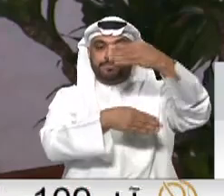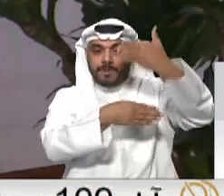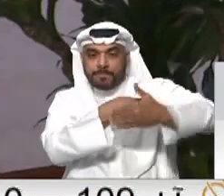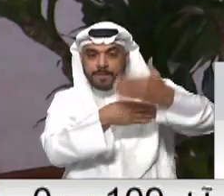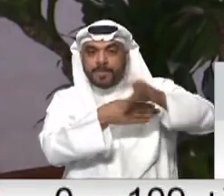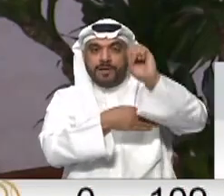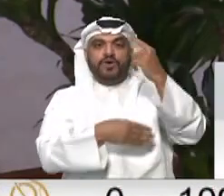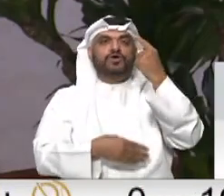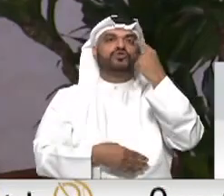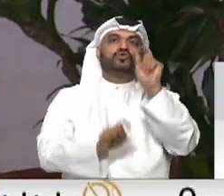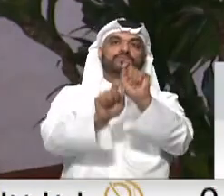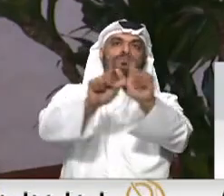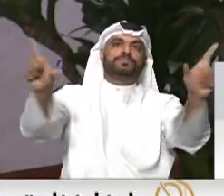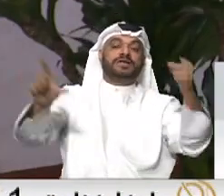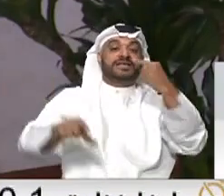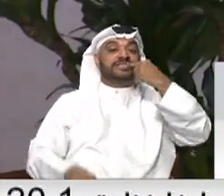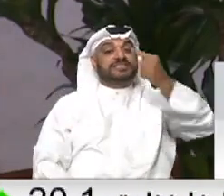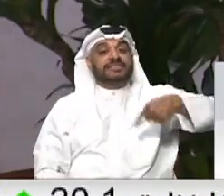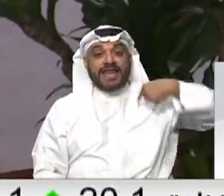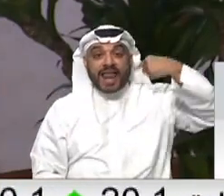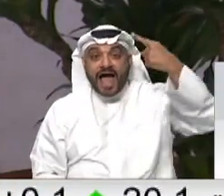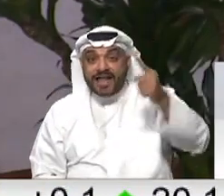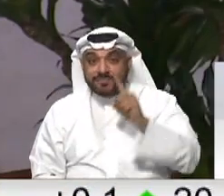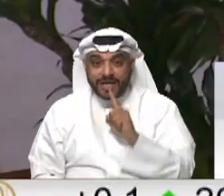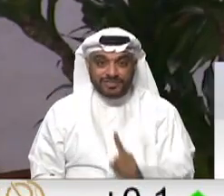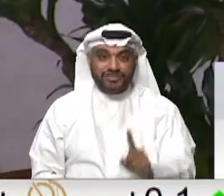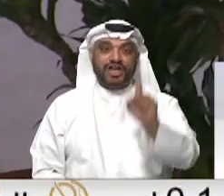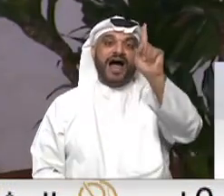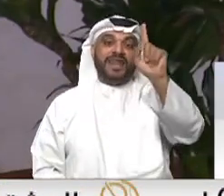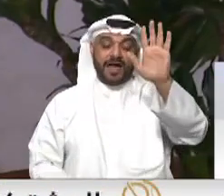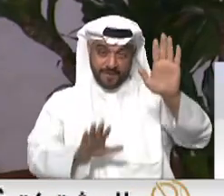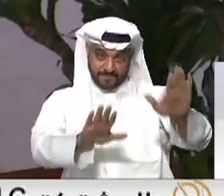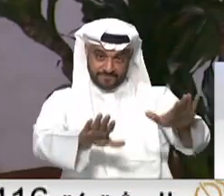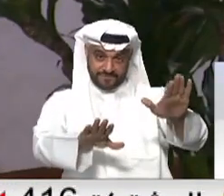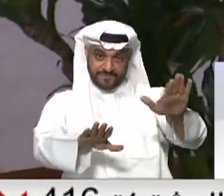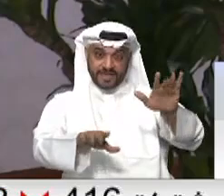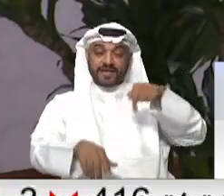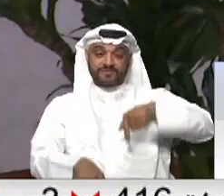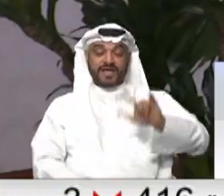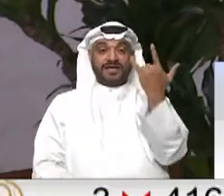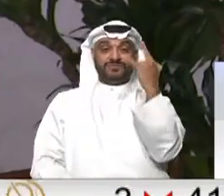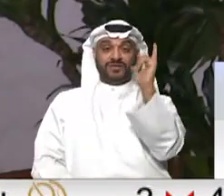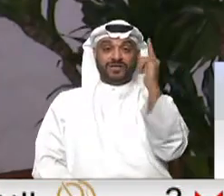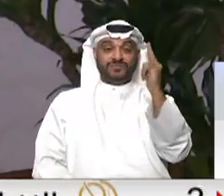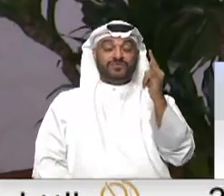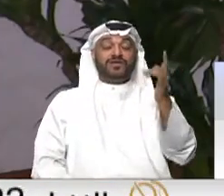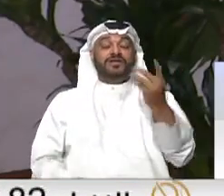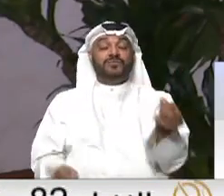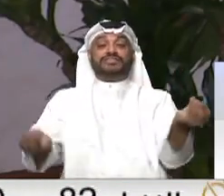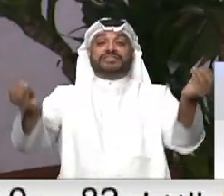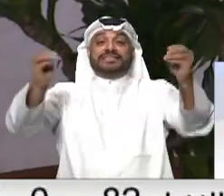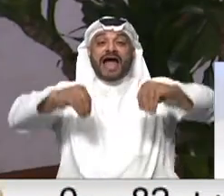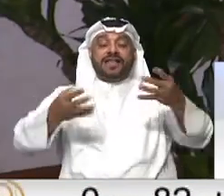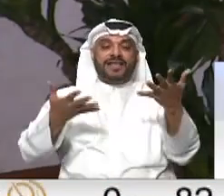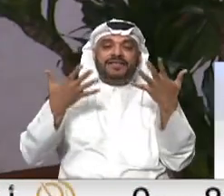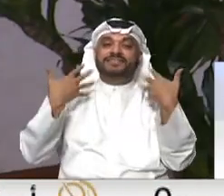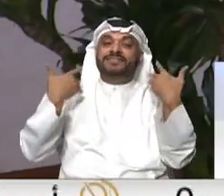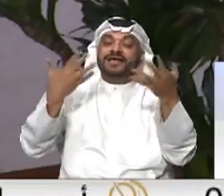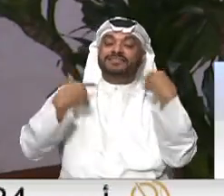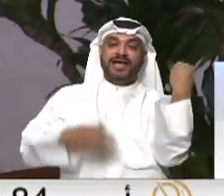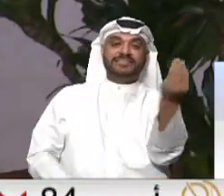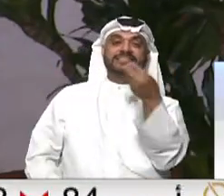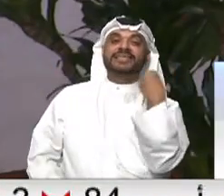ان شاء الله في بدايه العام القادم باذن الله عندنا الحمله الوطنيه لتنشيط السياحه الداخليه وايضا